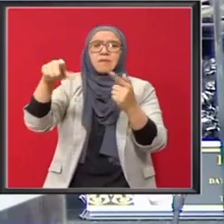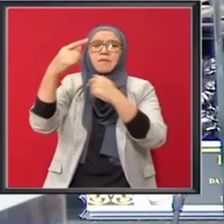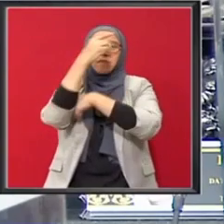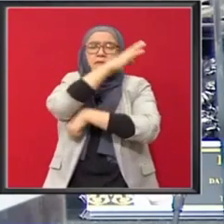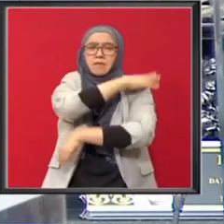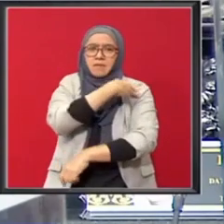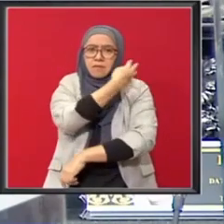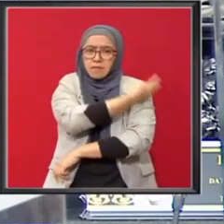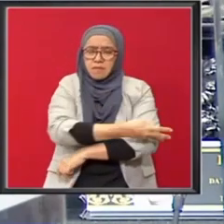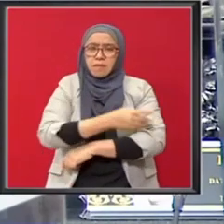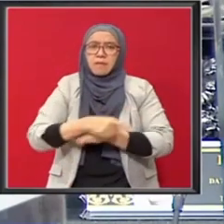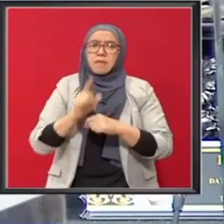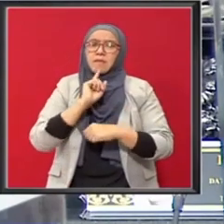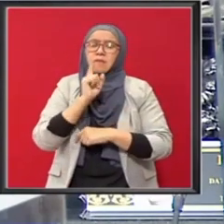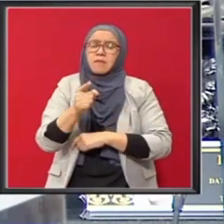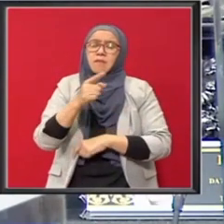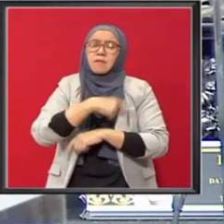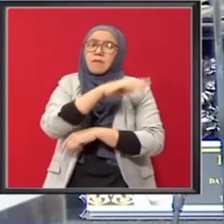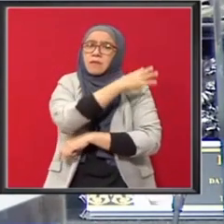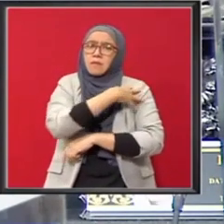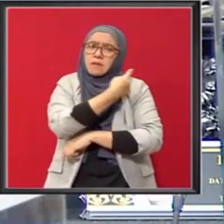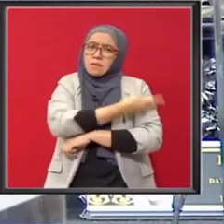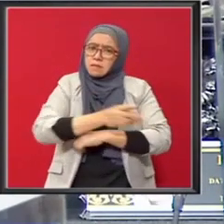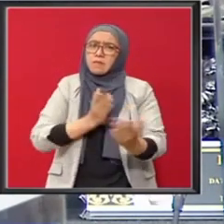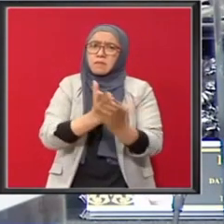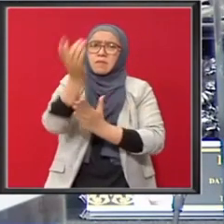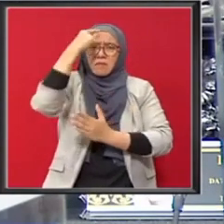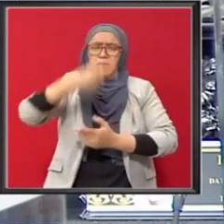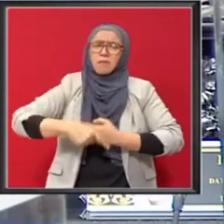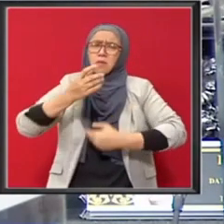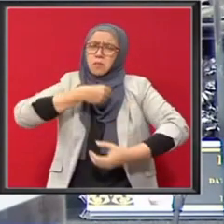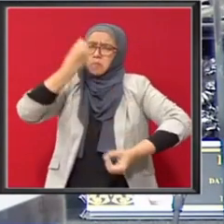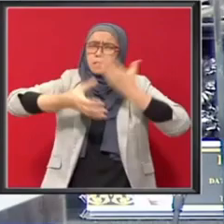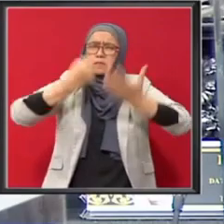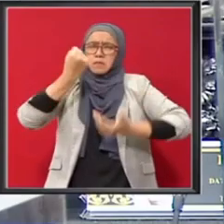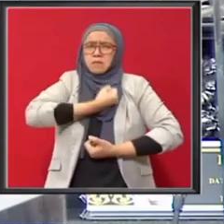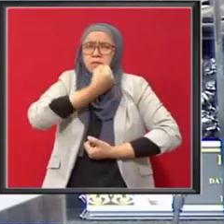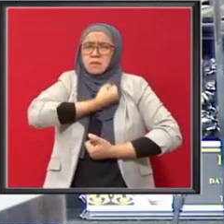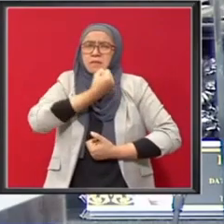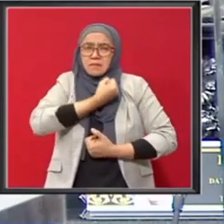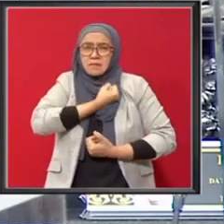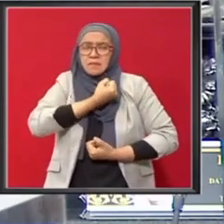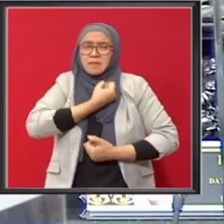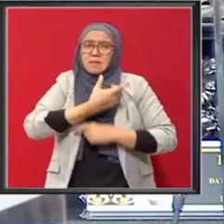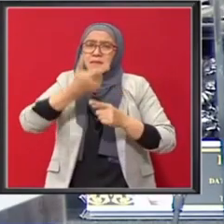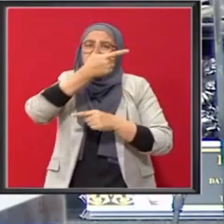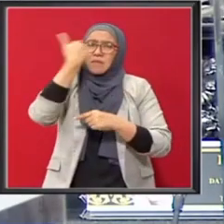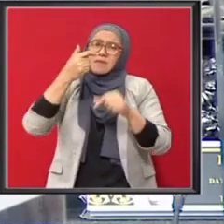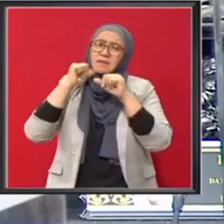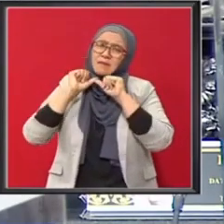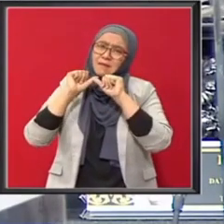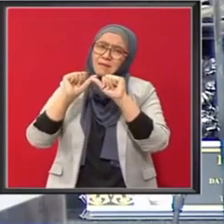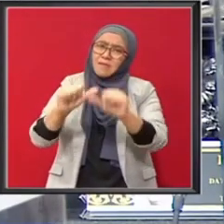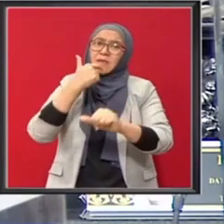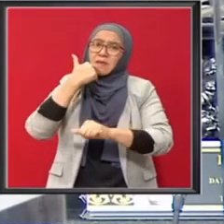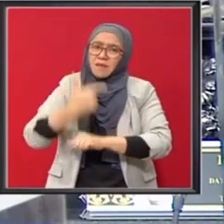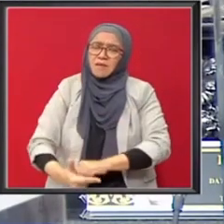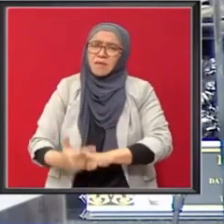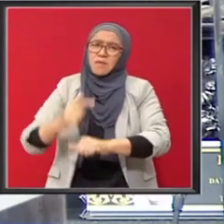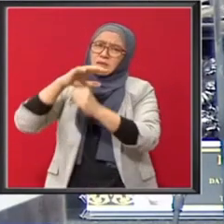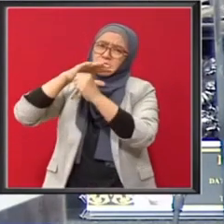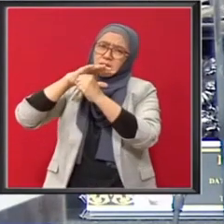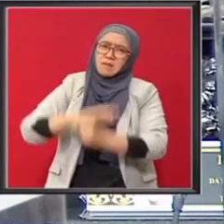Palestina Palestine berhak untuk mencairkan kekecewaannya Setelah sekian lama ditindas oleh rezim Israel Malaysia